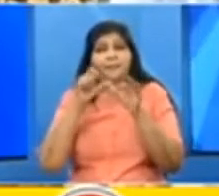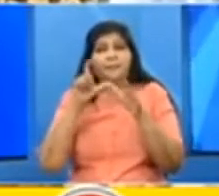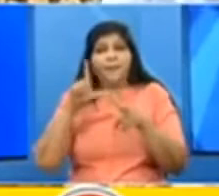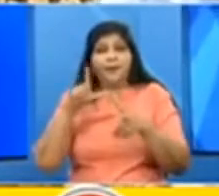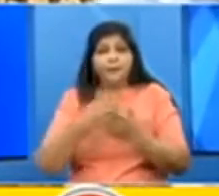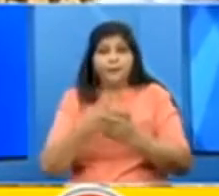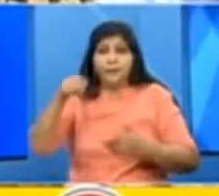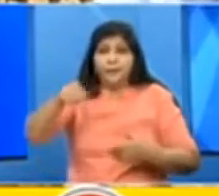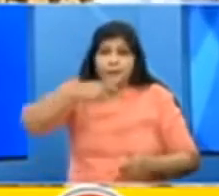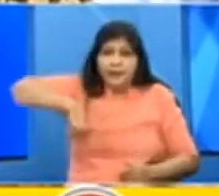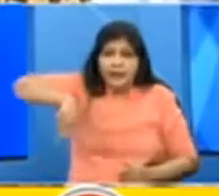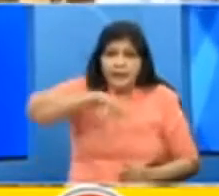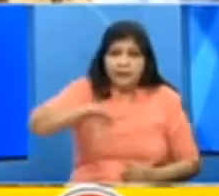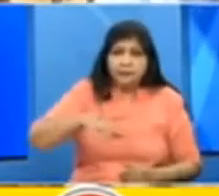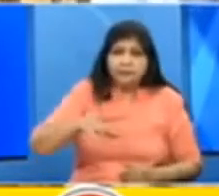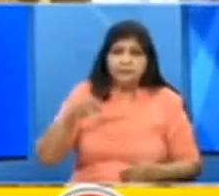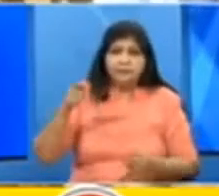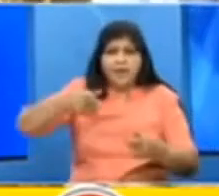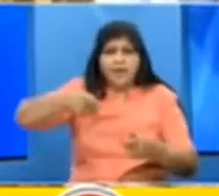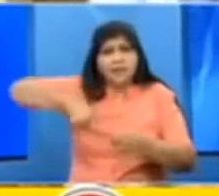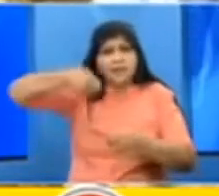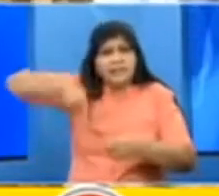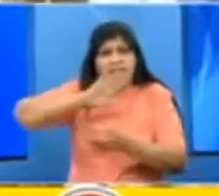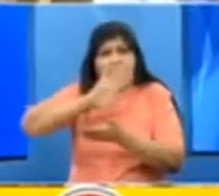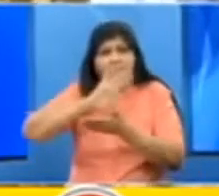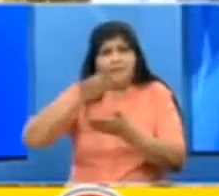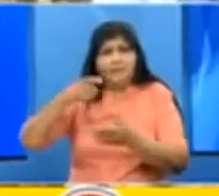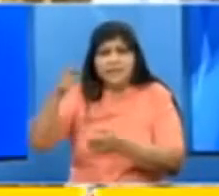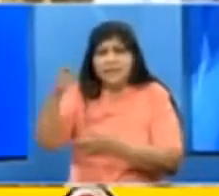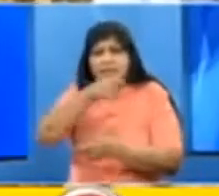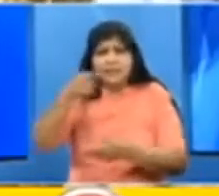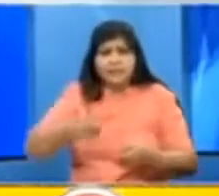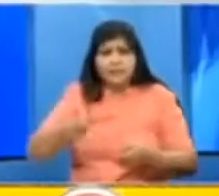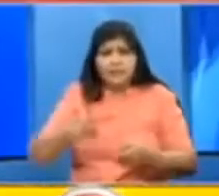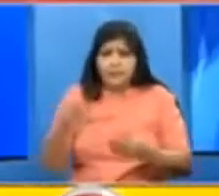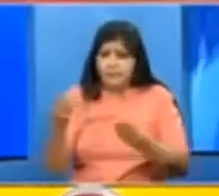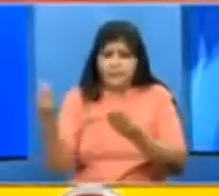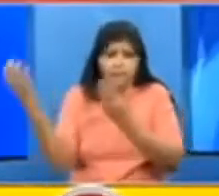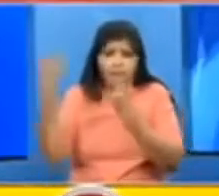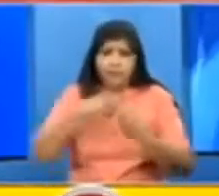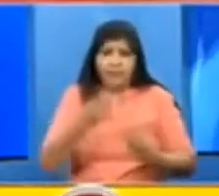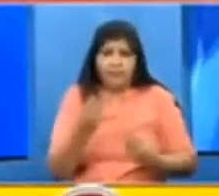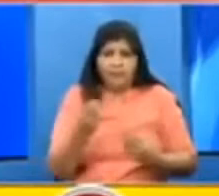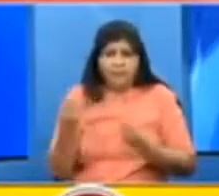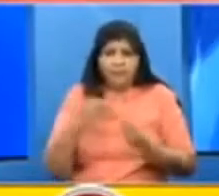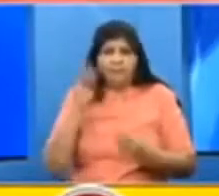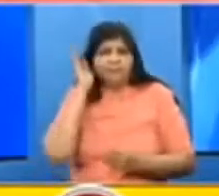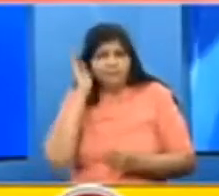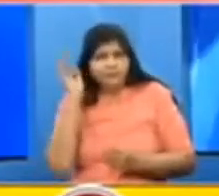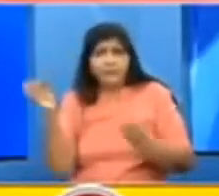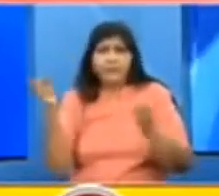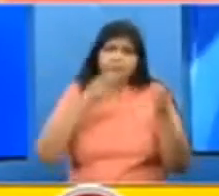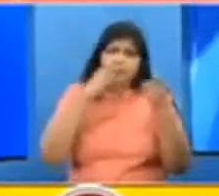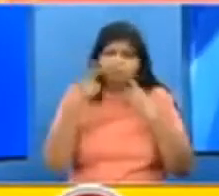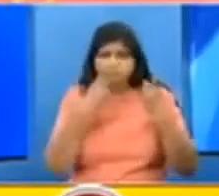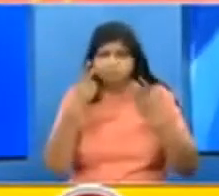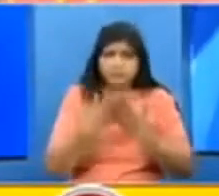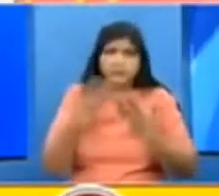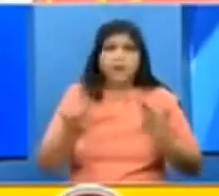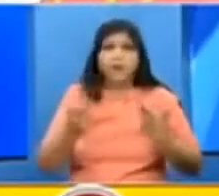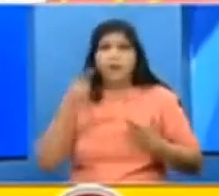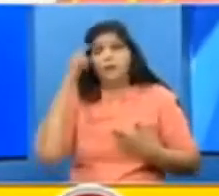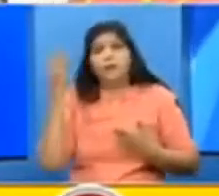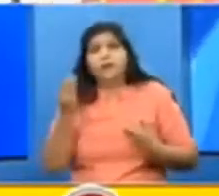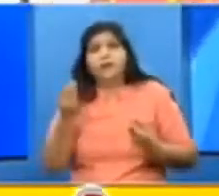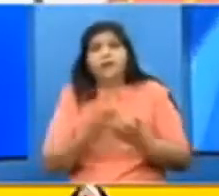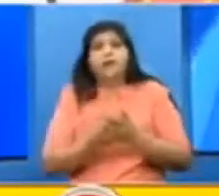में सैनिटाइजेशन के लिए स्प्रेयर की जरूरत थी। उन्होंने जानकारी जुटाई तो पता चला